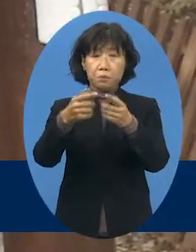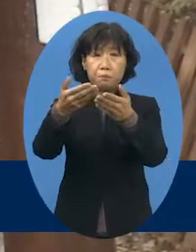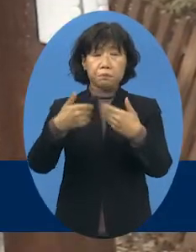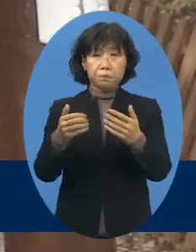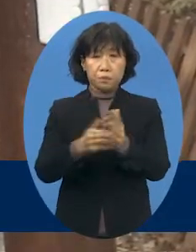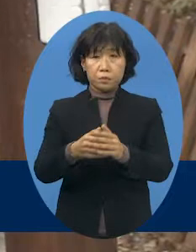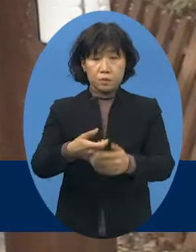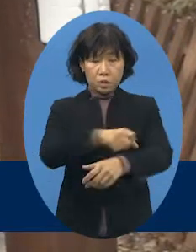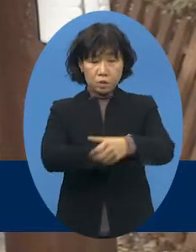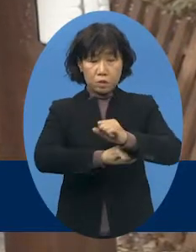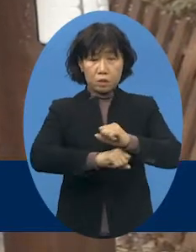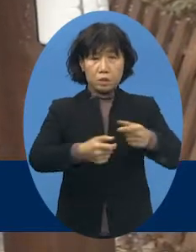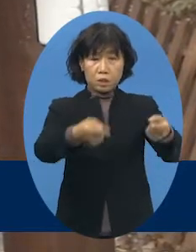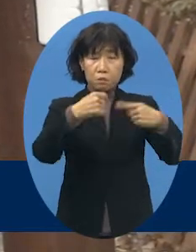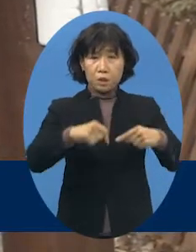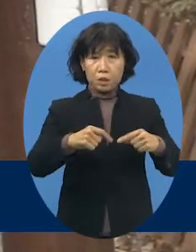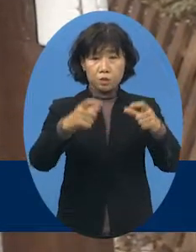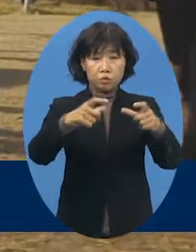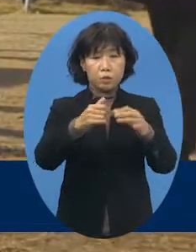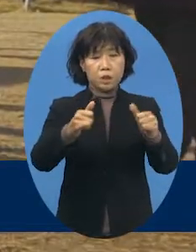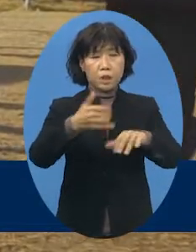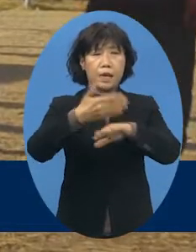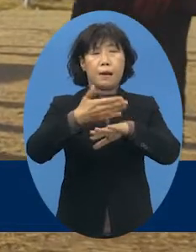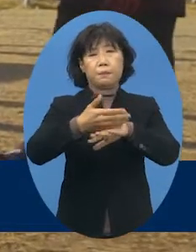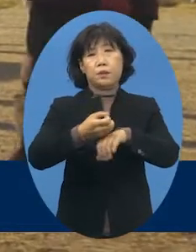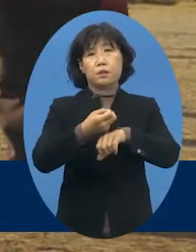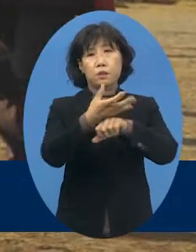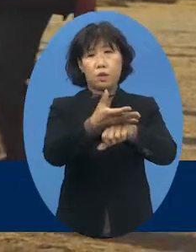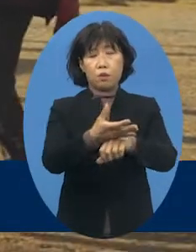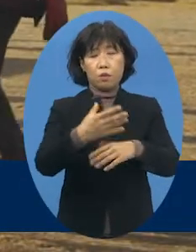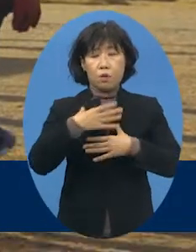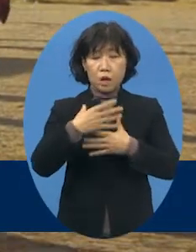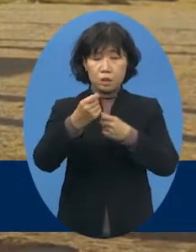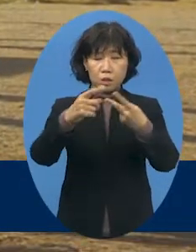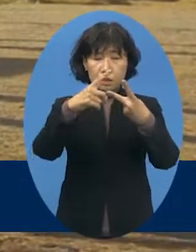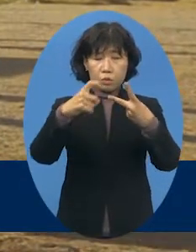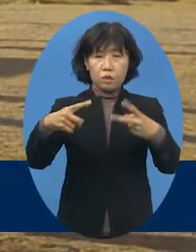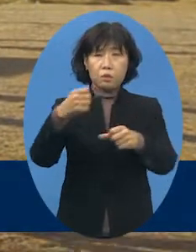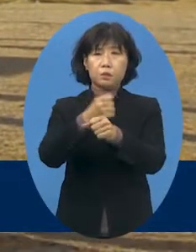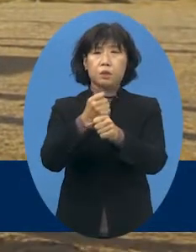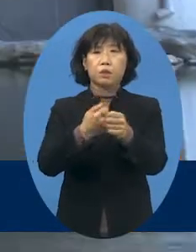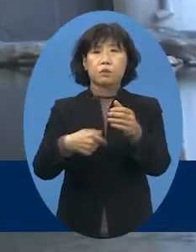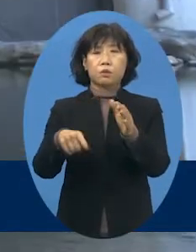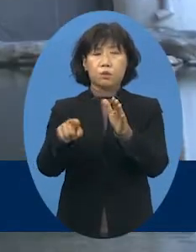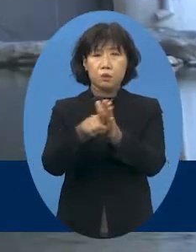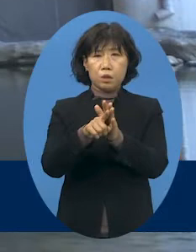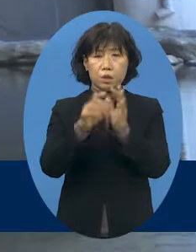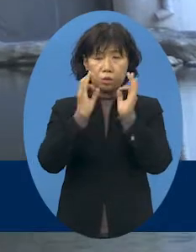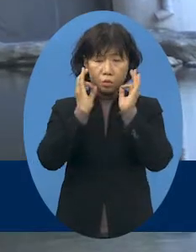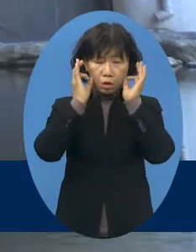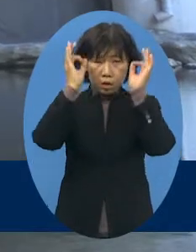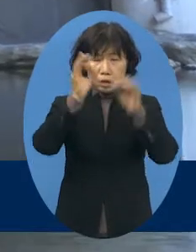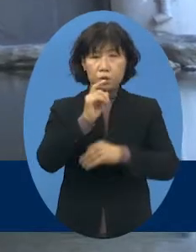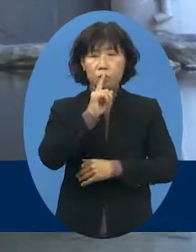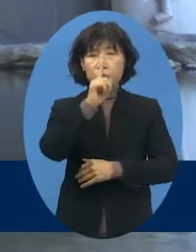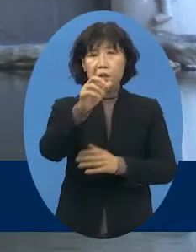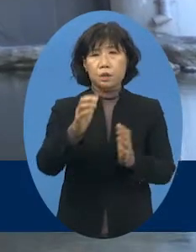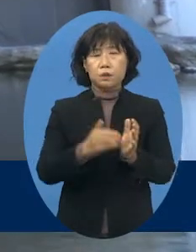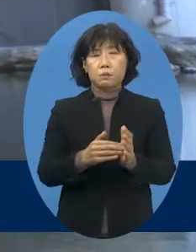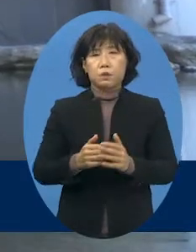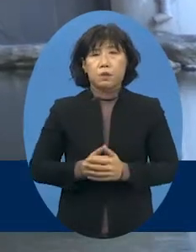적극적으로 참여해준 구민에게 감사의 뜻을 전하고 더 안전한 동대문구 를 만들기 위해 최선을 다하겠다 고